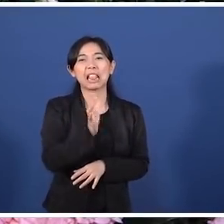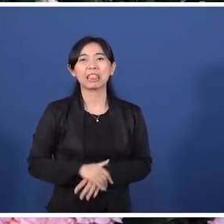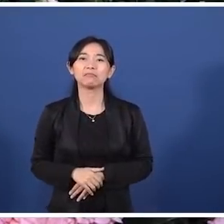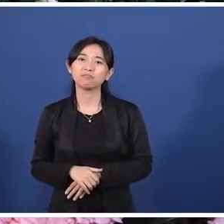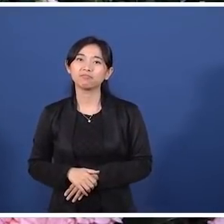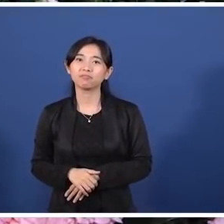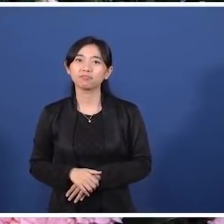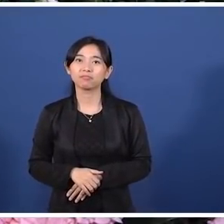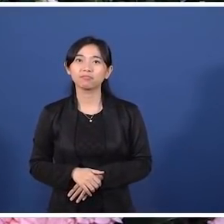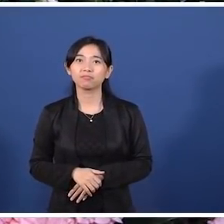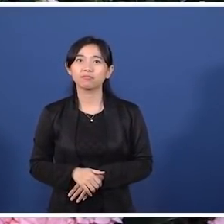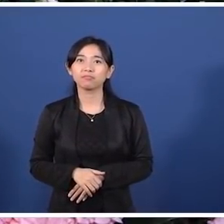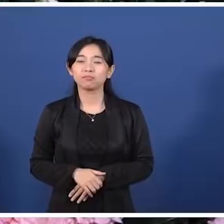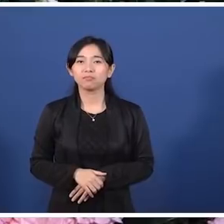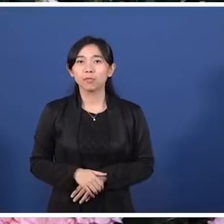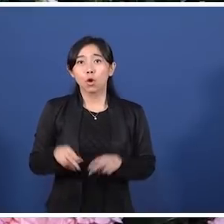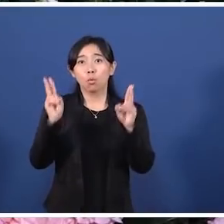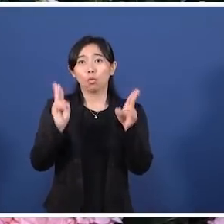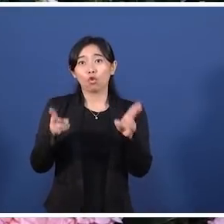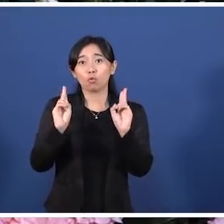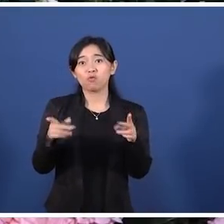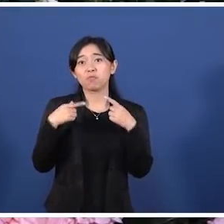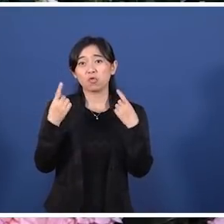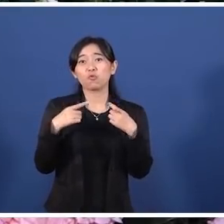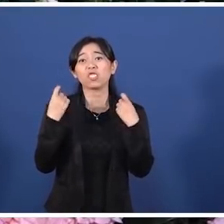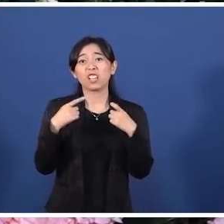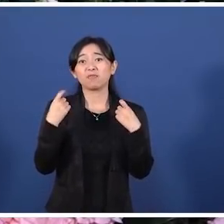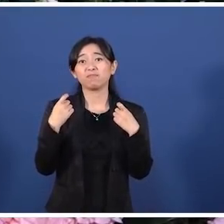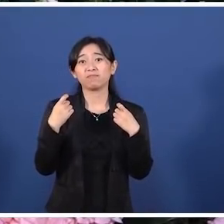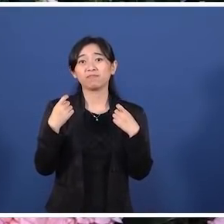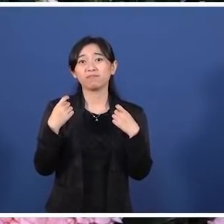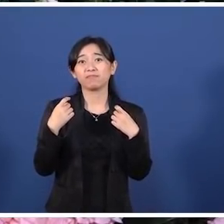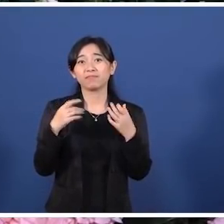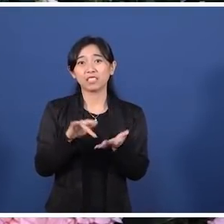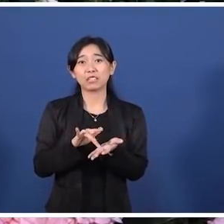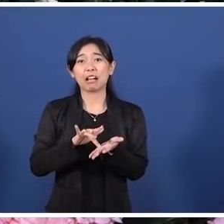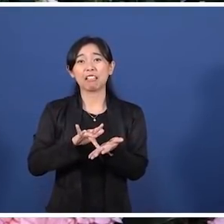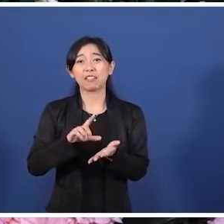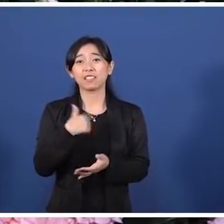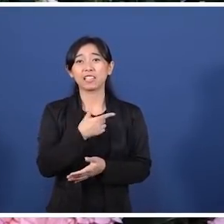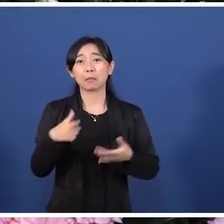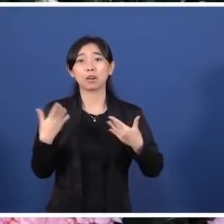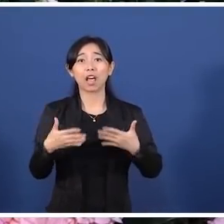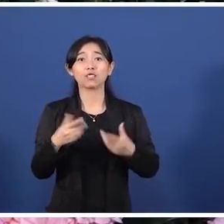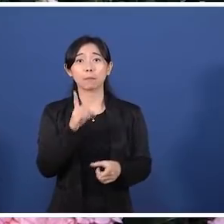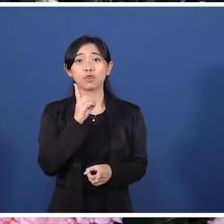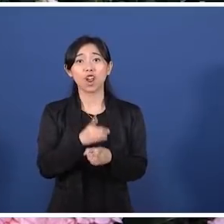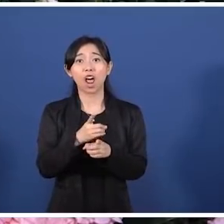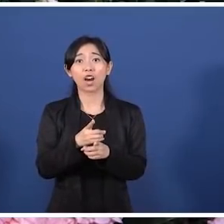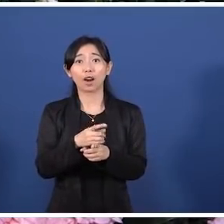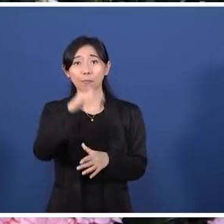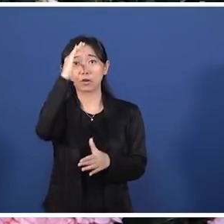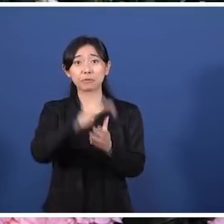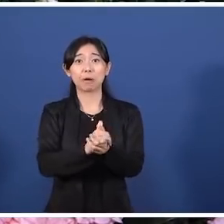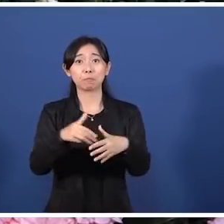sebagai orang yang berdosa. Dan di tengah-tengah rasa merasa baik, besar, merasa sangat